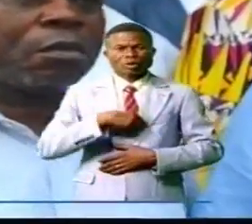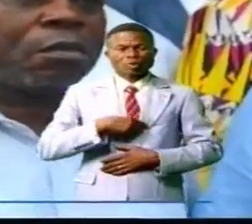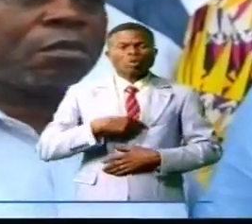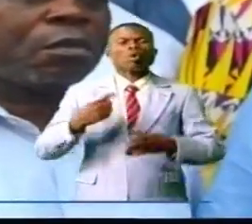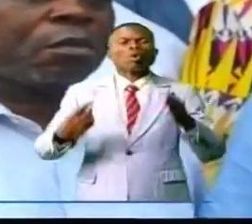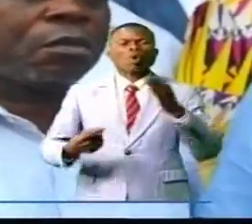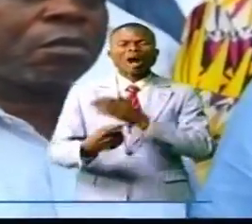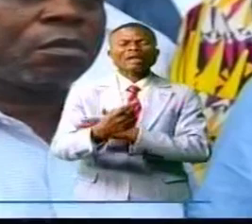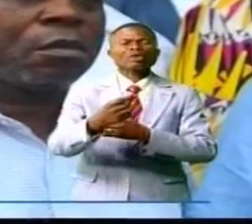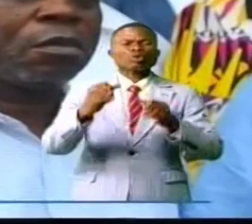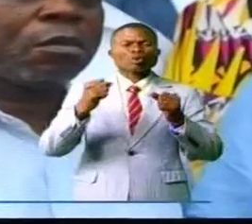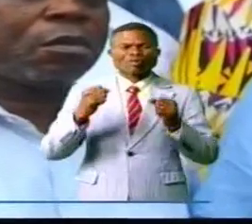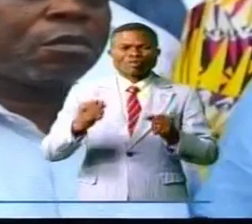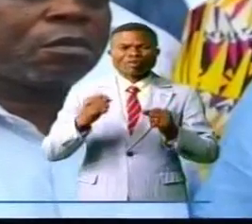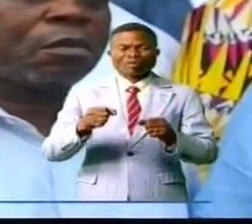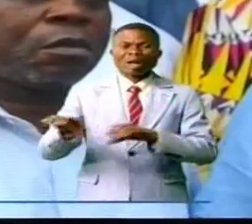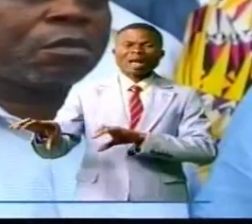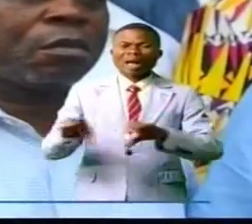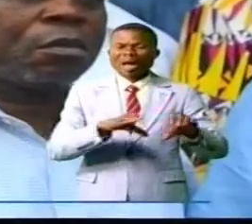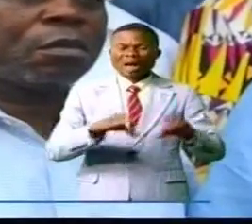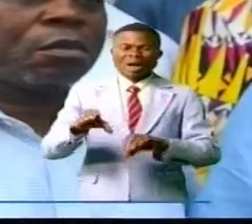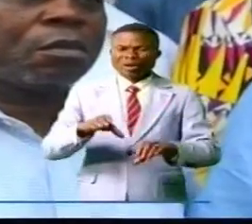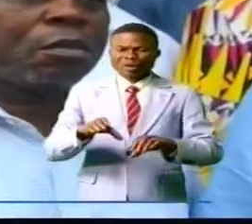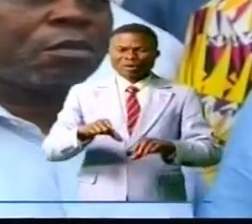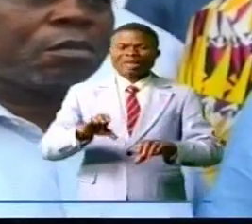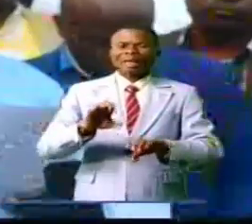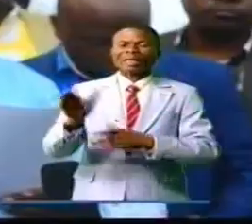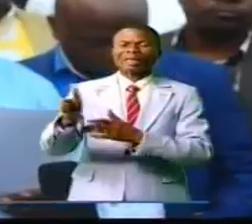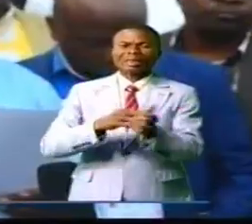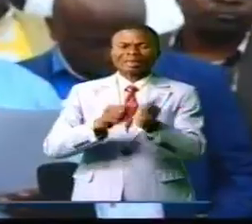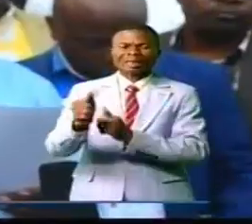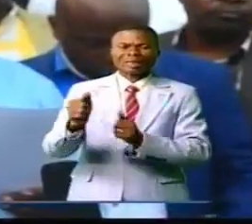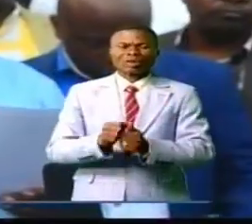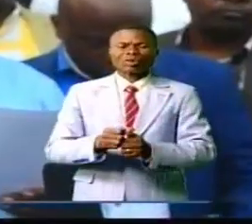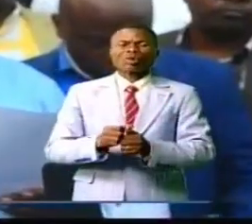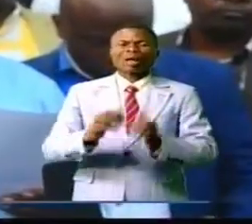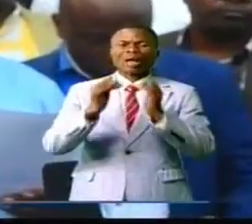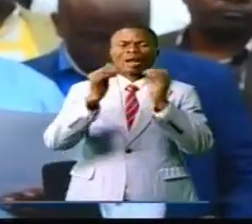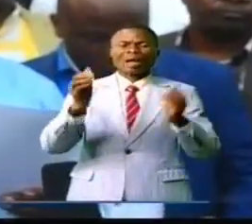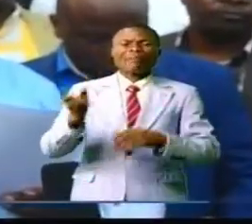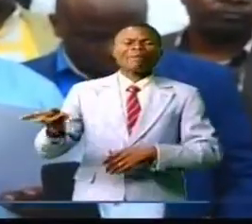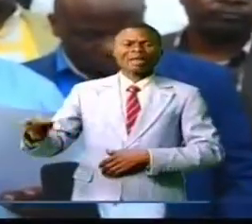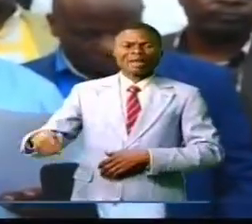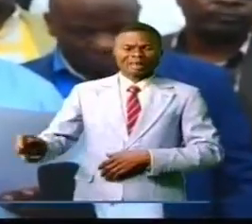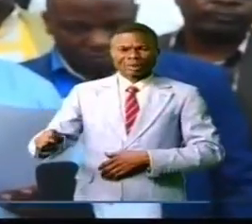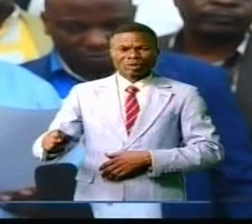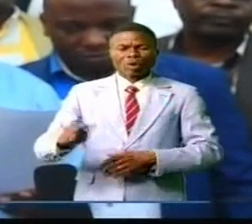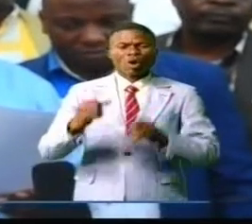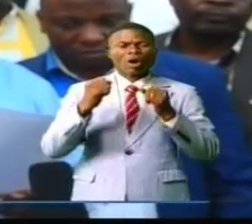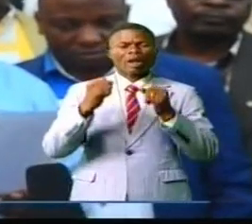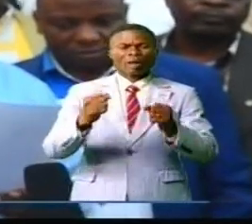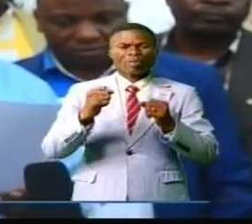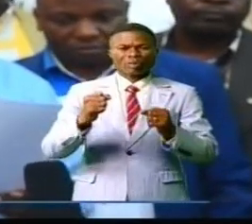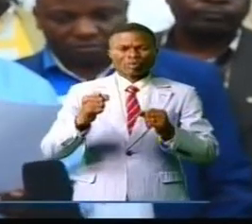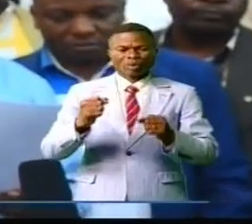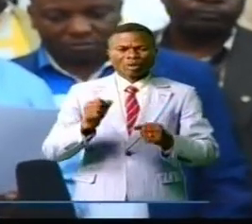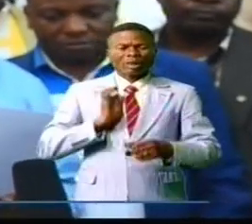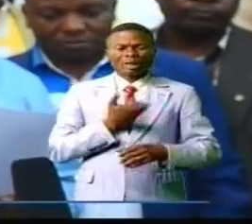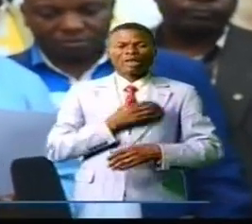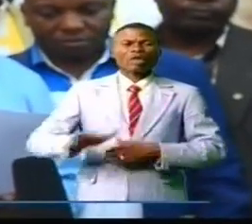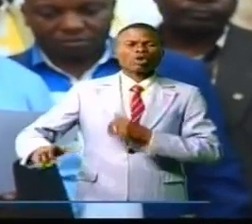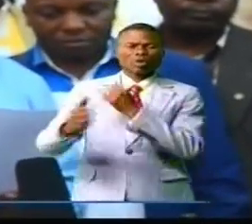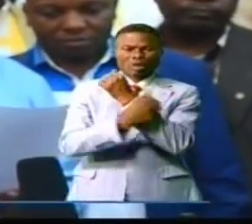dénonçons énergiquement ces actions qui mettent en péril l'intégrité territoriale et la souveraineté